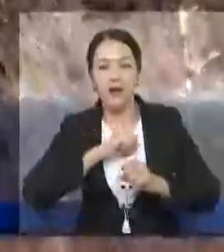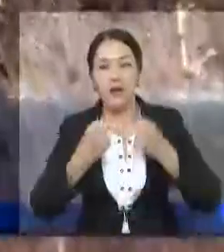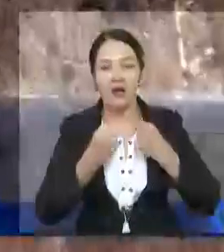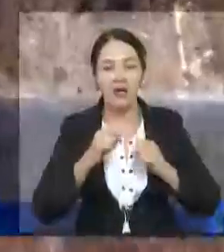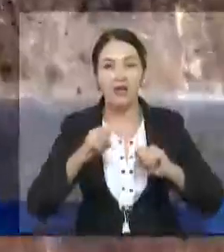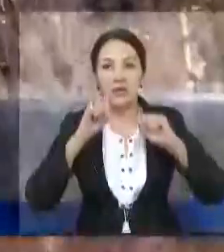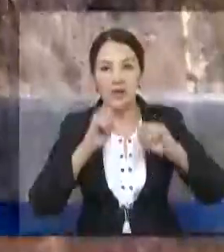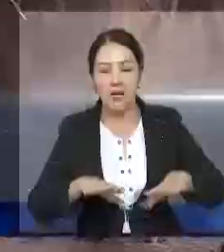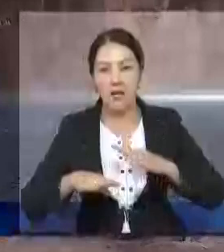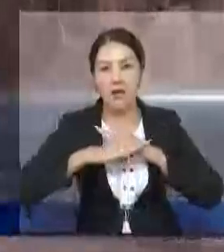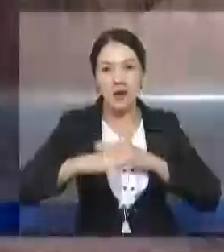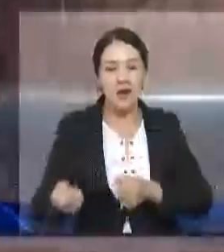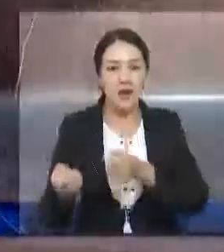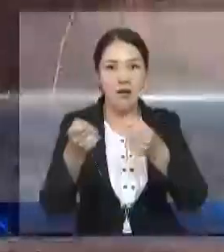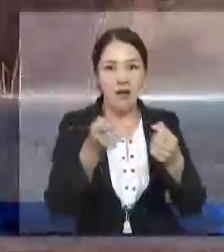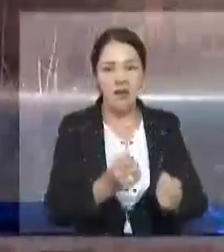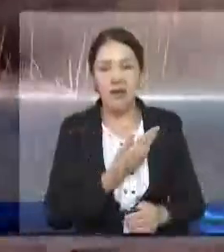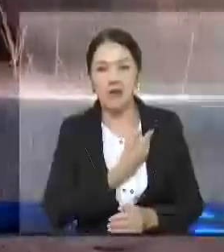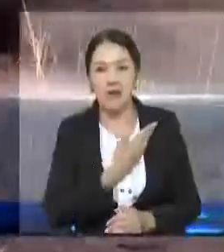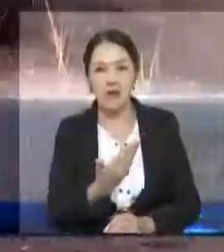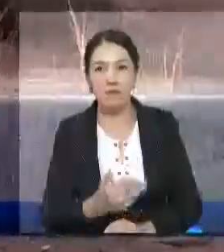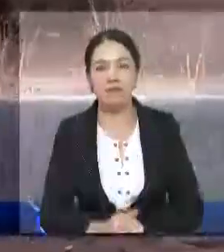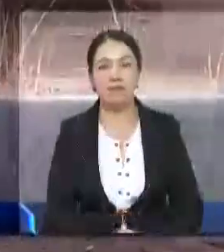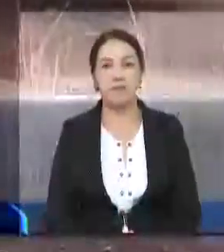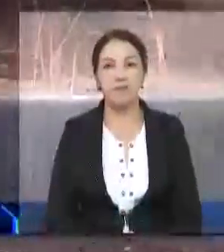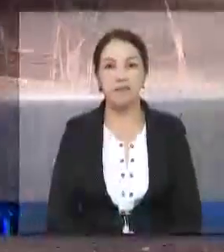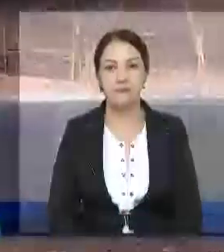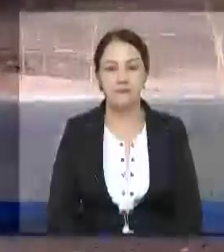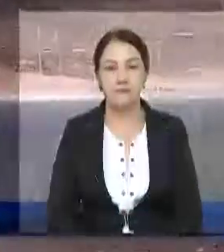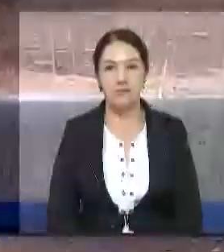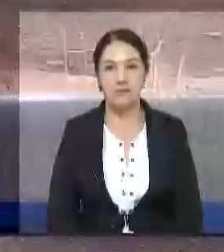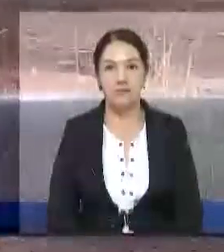арнайы қоқыс полигонына тастаса деген тілек. Жансая Абдікәрім, Азамат Сауханов, Ақтөбе телеарнасы.